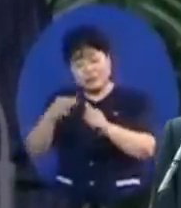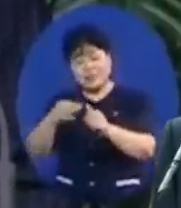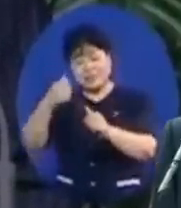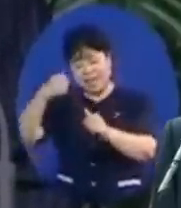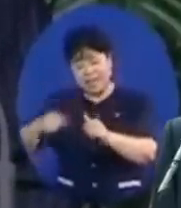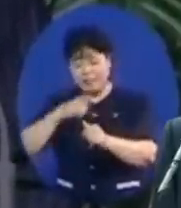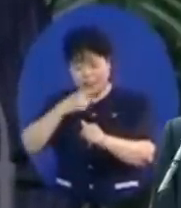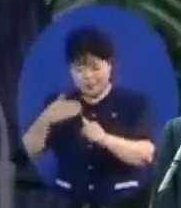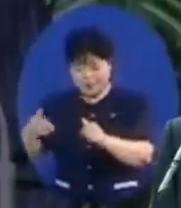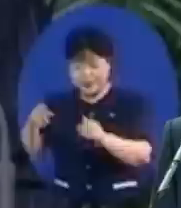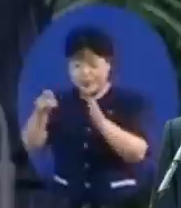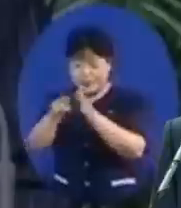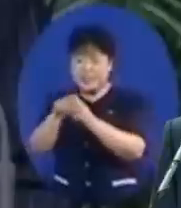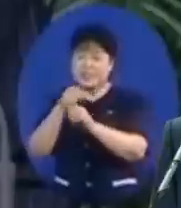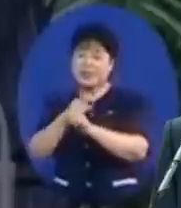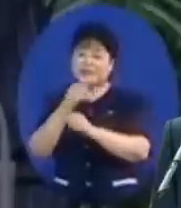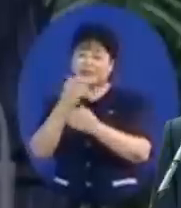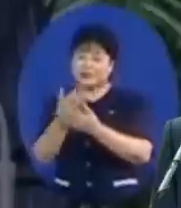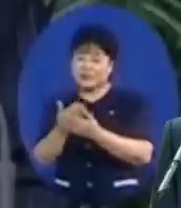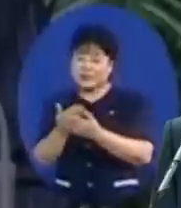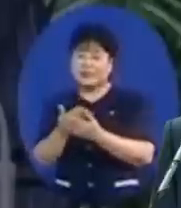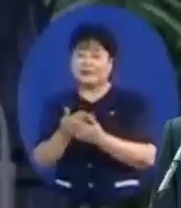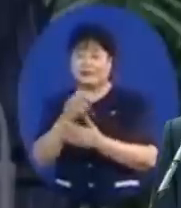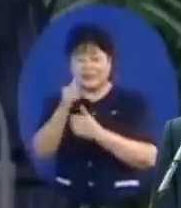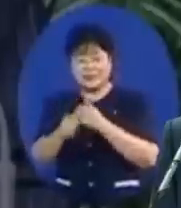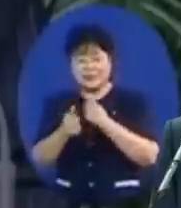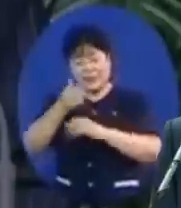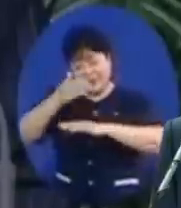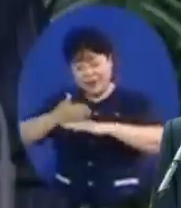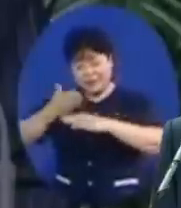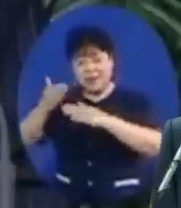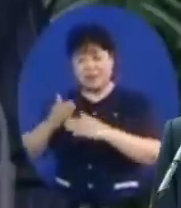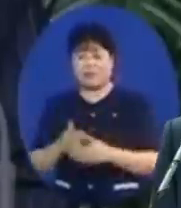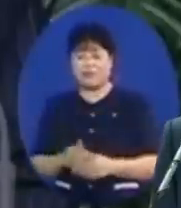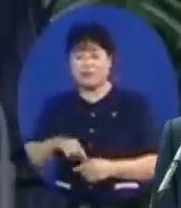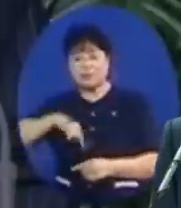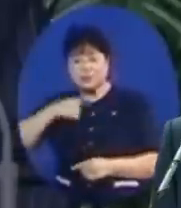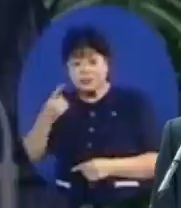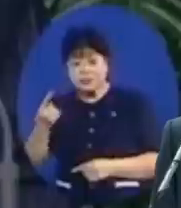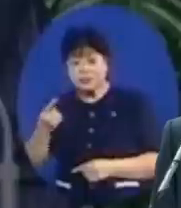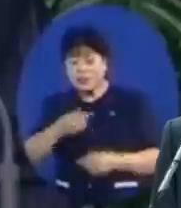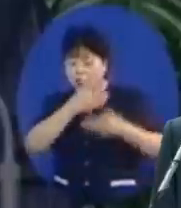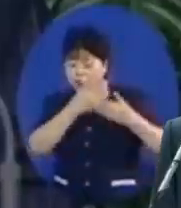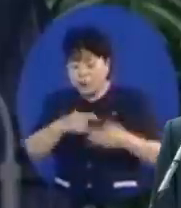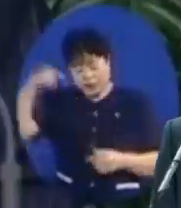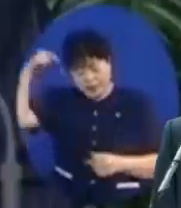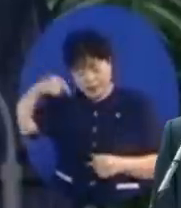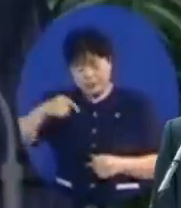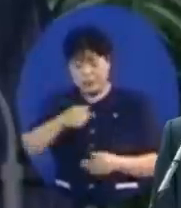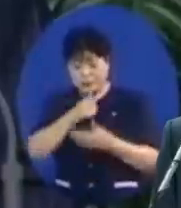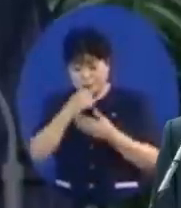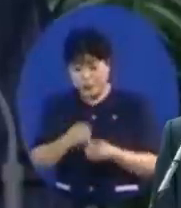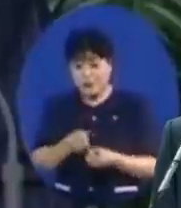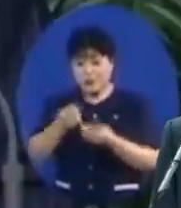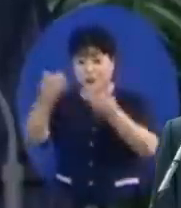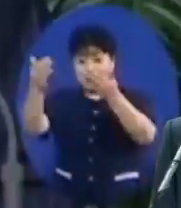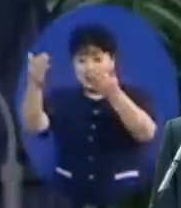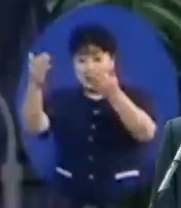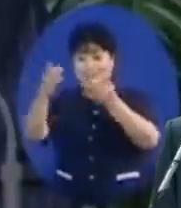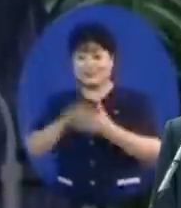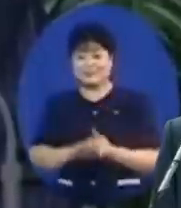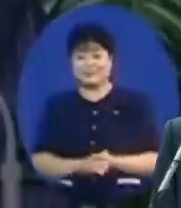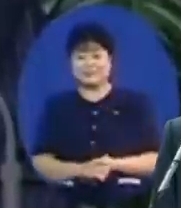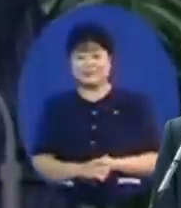아들 피를 믿게 만들어 주신다. 하나님께 감사하고 여러분 스스로를 귀중하게 느끼게 되시기를 주님 이름으로 축원합니다.